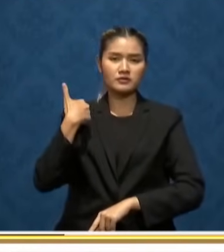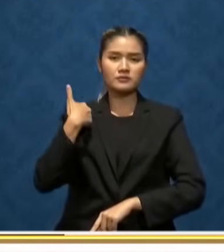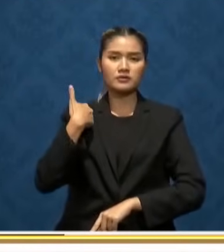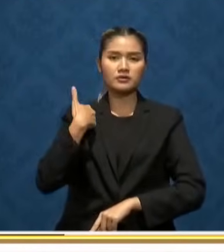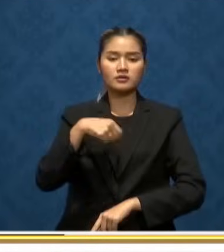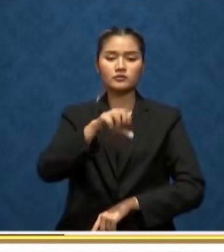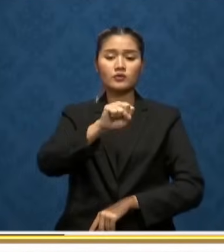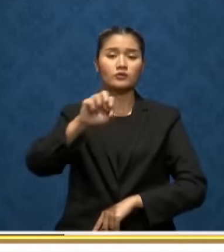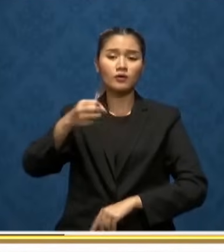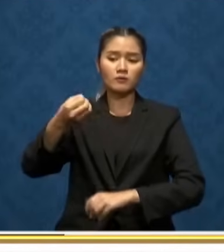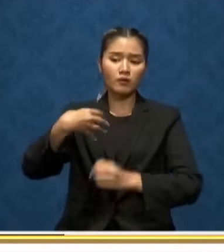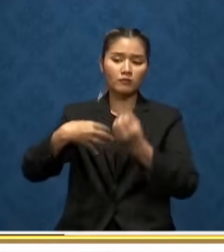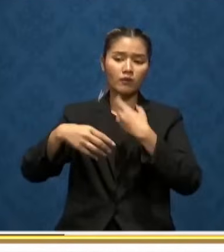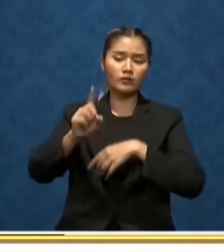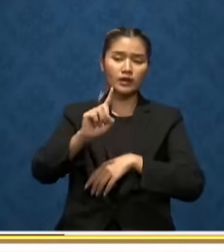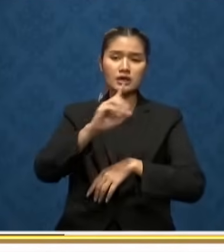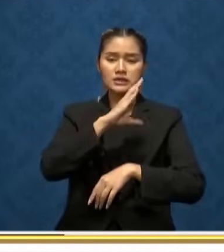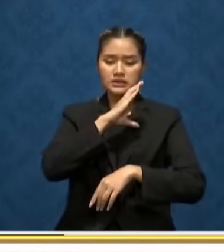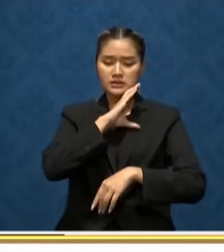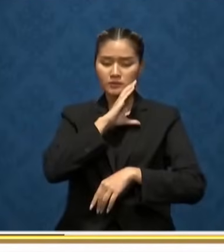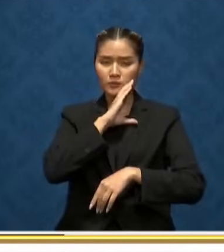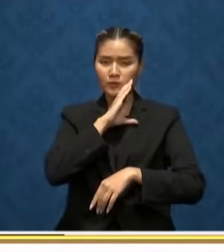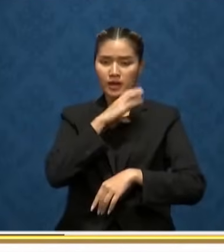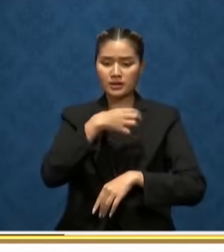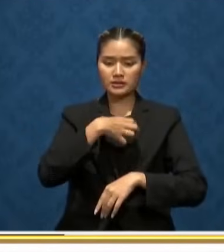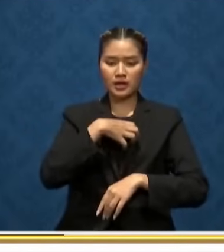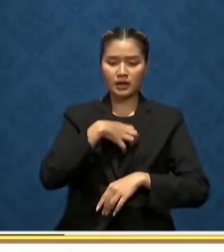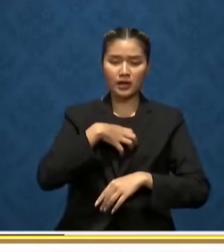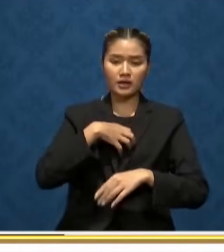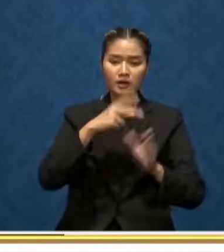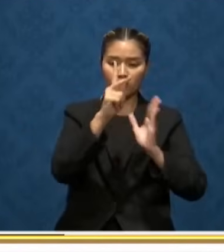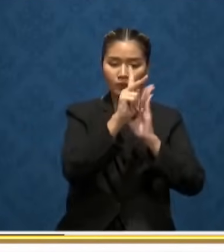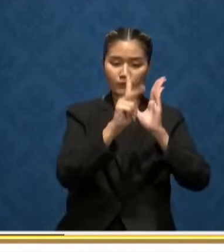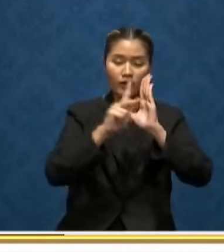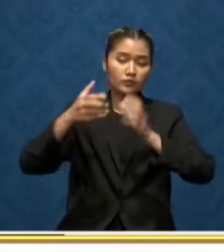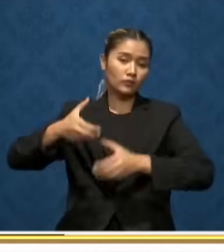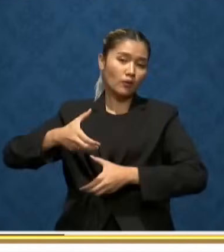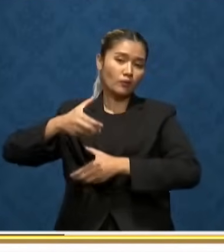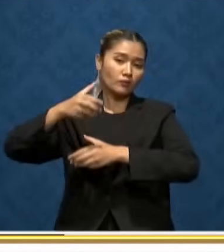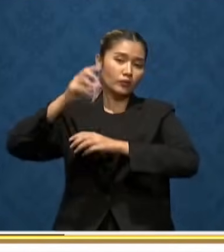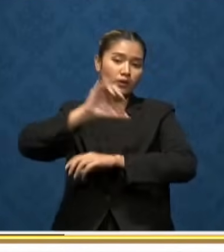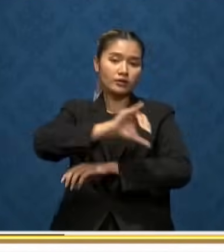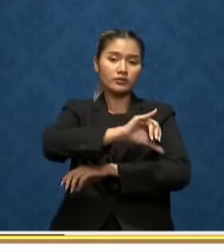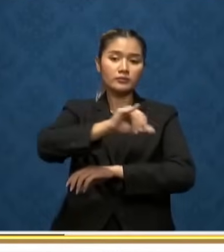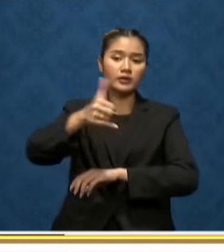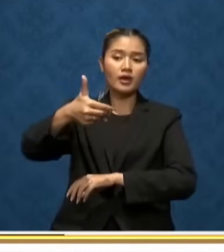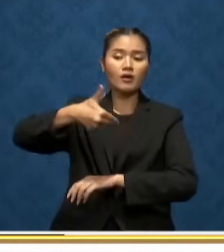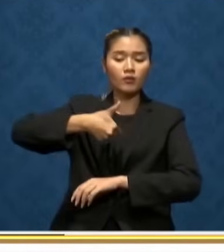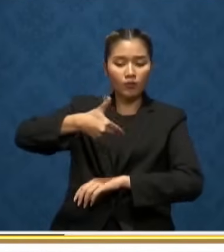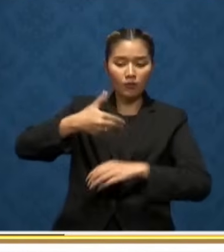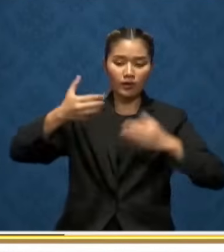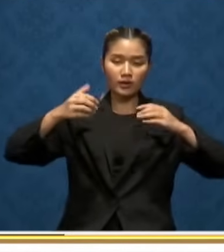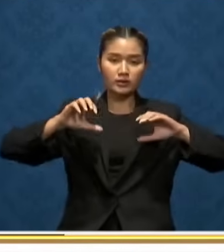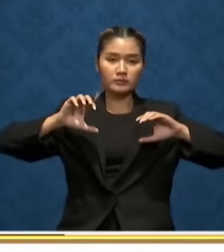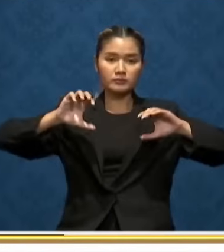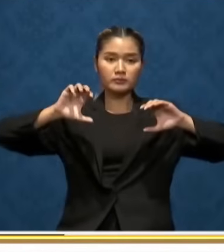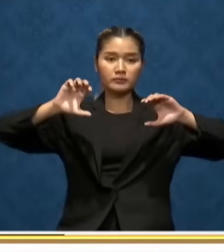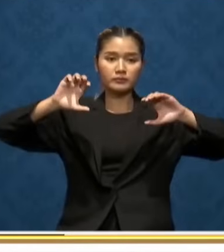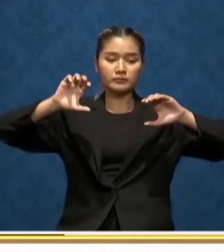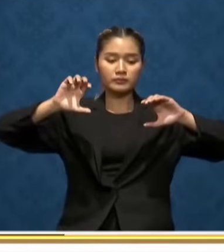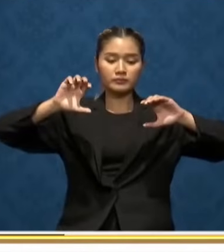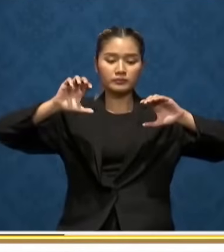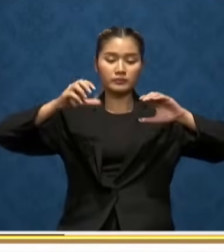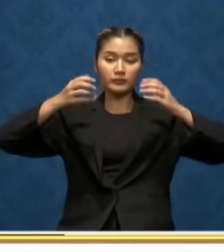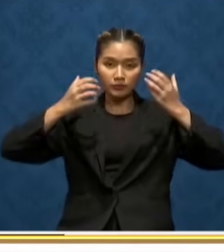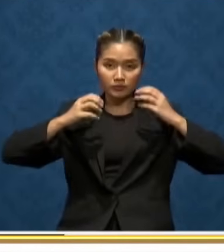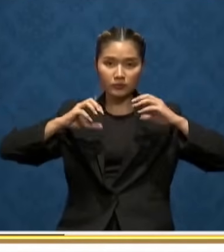อกว่าให้สามารถที่จะรีไวซ์หรือทบทวนหรือขอให้รัฐบาลทบทวน 2,000